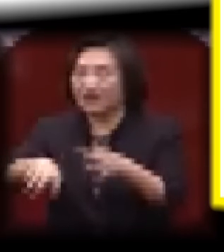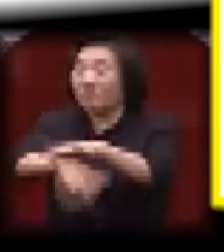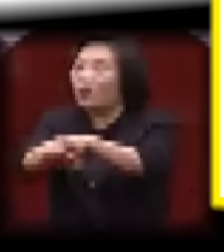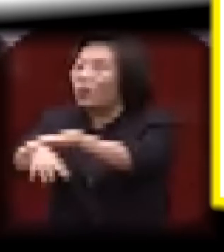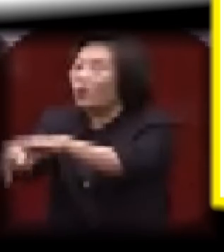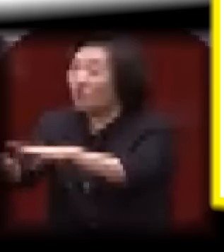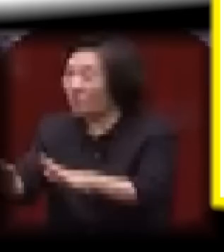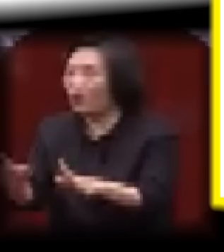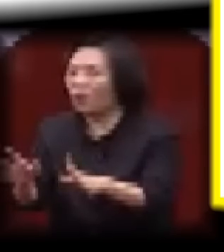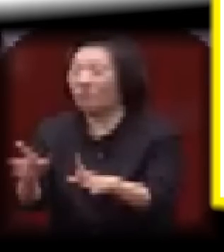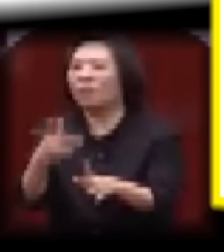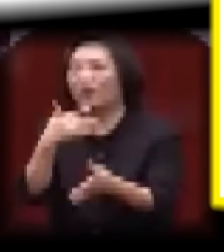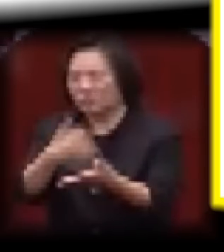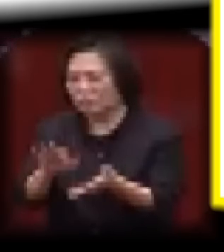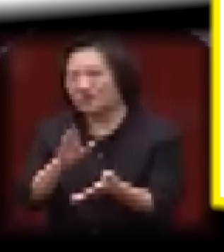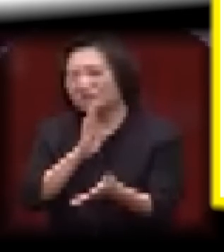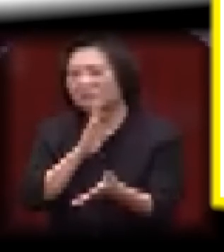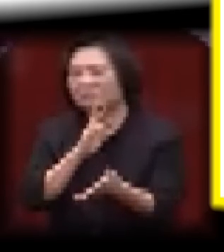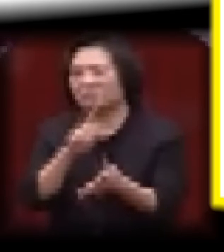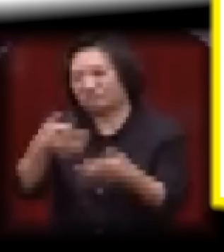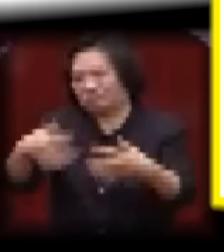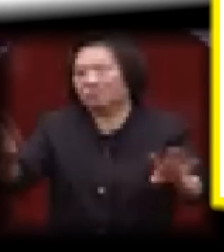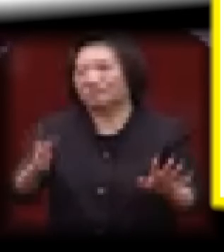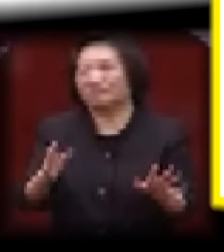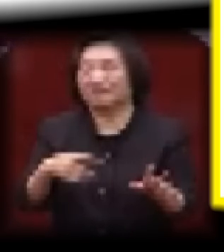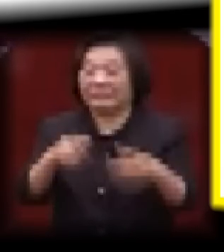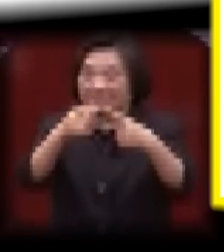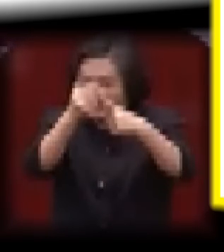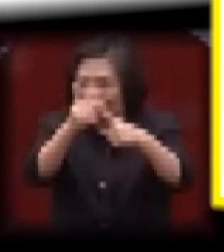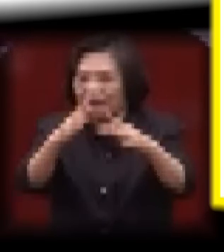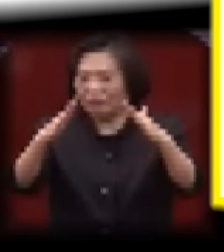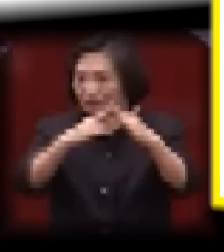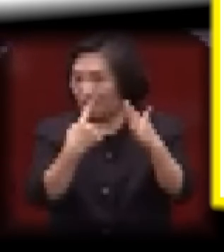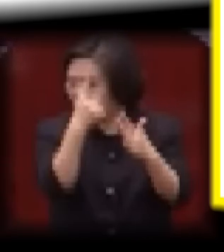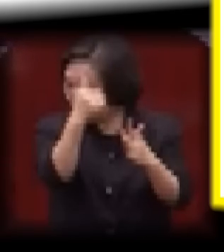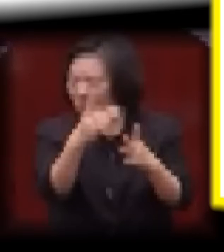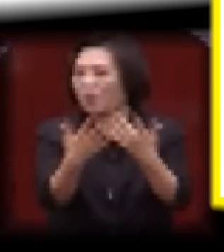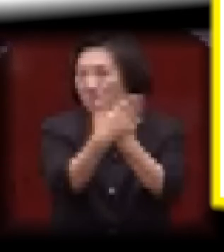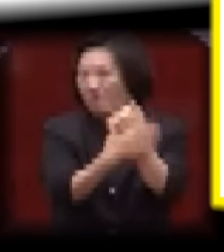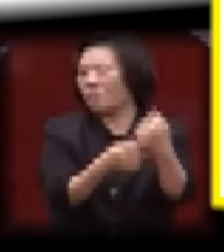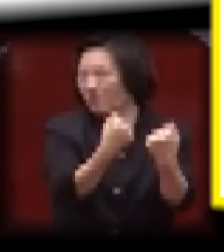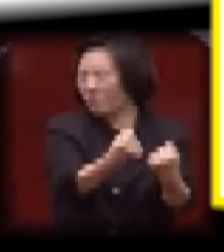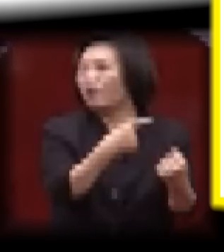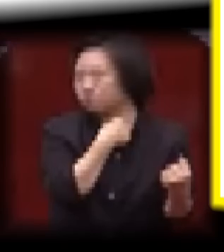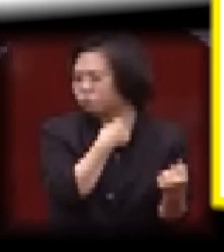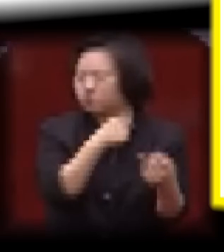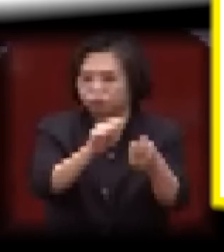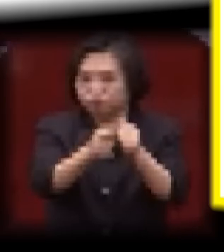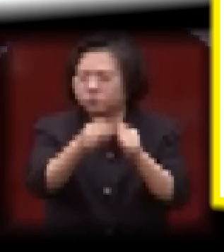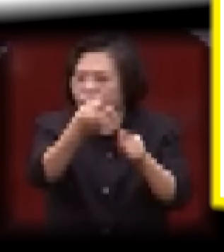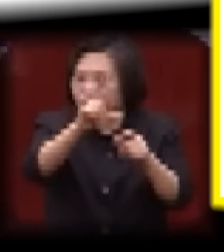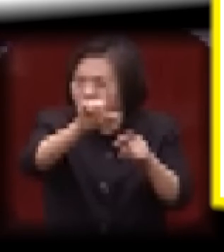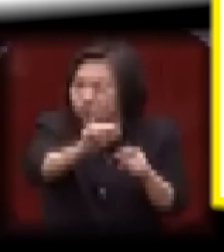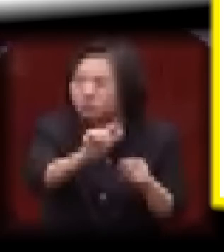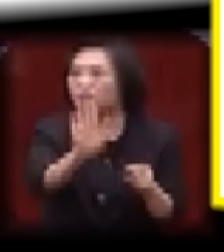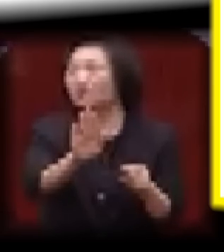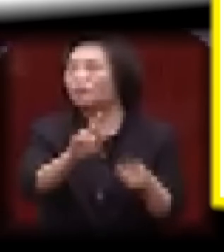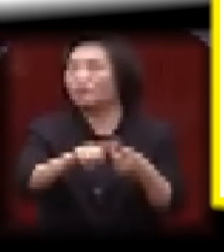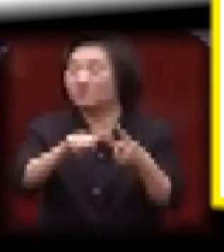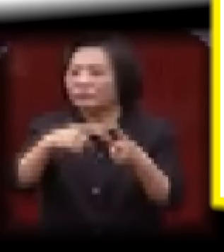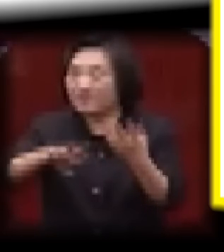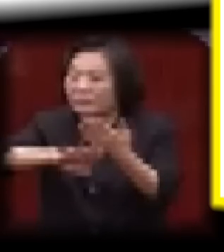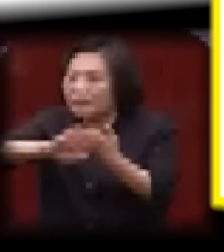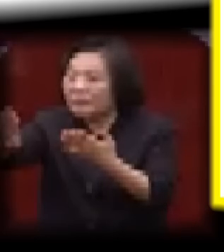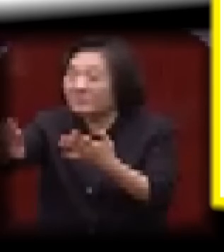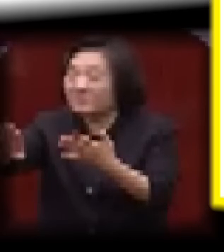开了。所以我们原则上是这样，我们先保护你这样，单一且自住的房屋税降到最低，然后让其